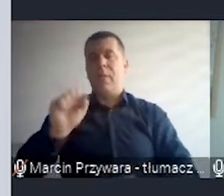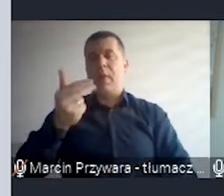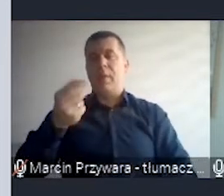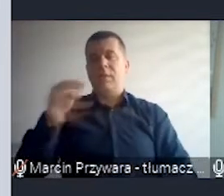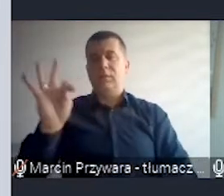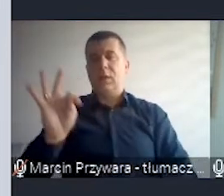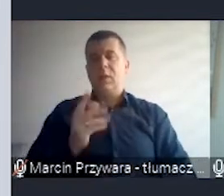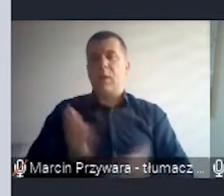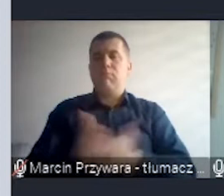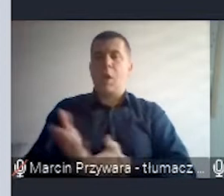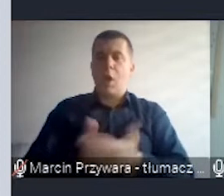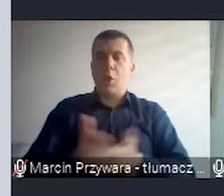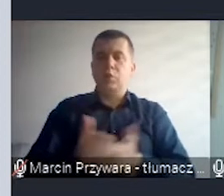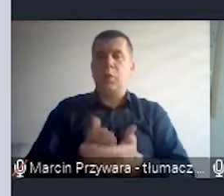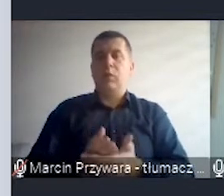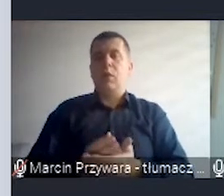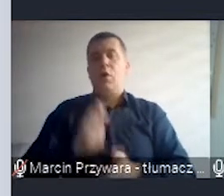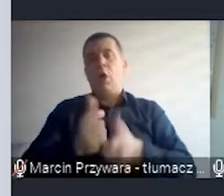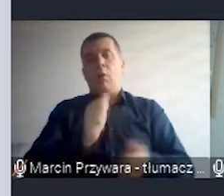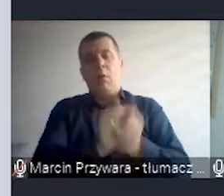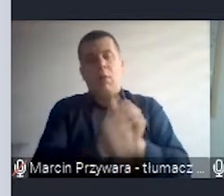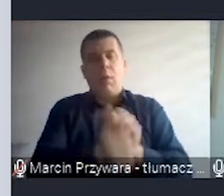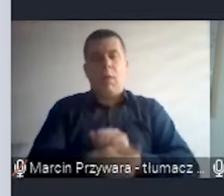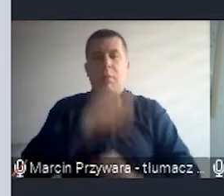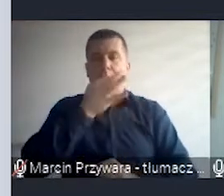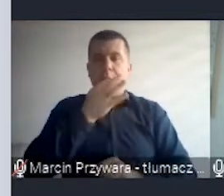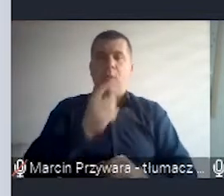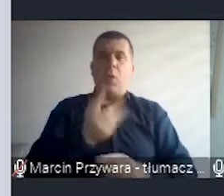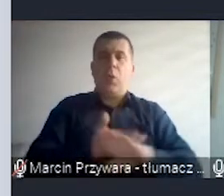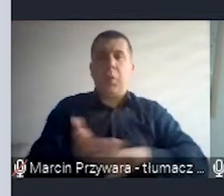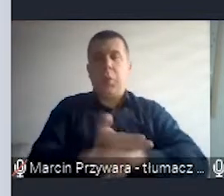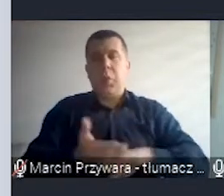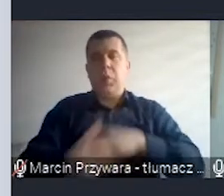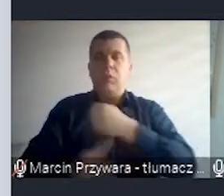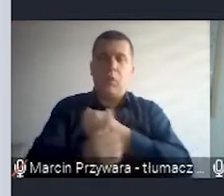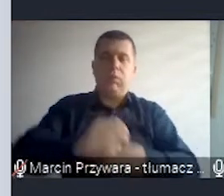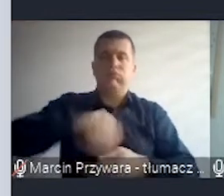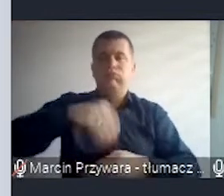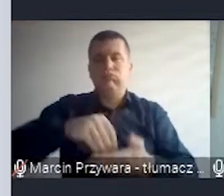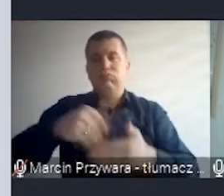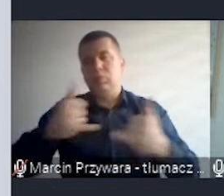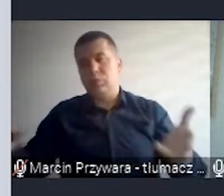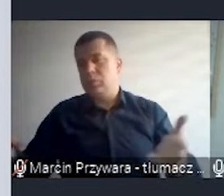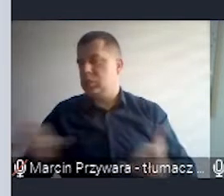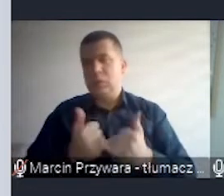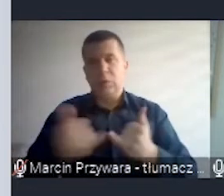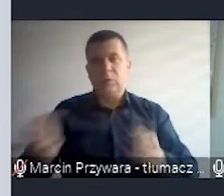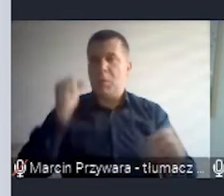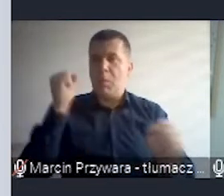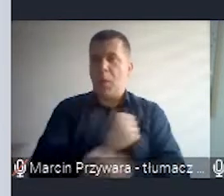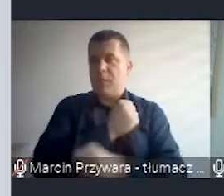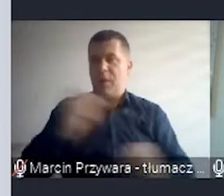z posługiwaniem się przerobionymi dokumentami, podrobionymi dokumentami, różnego rodzaju już